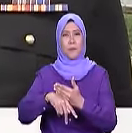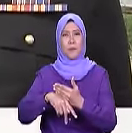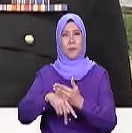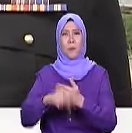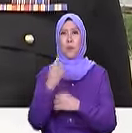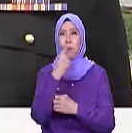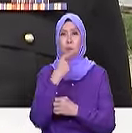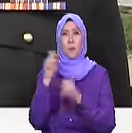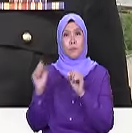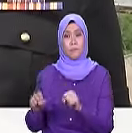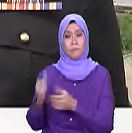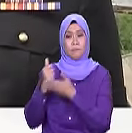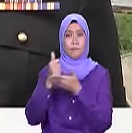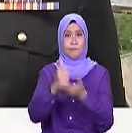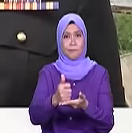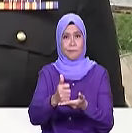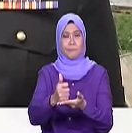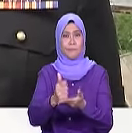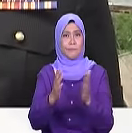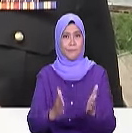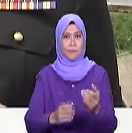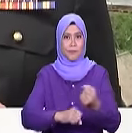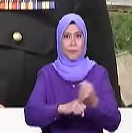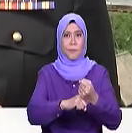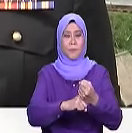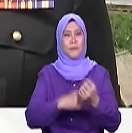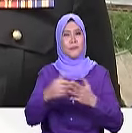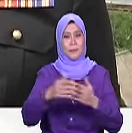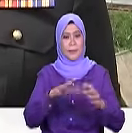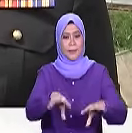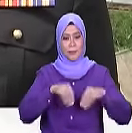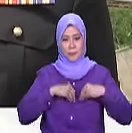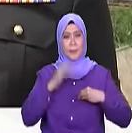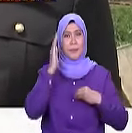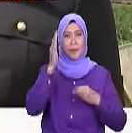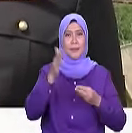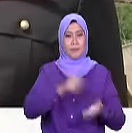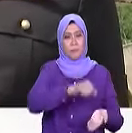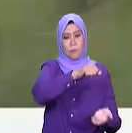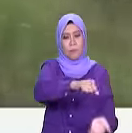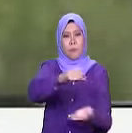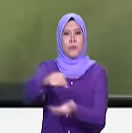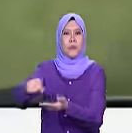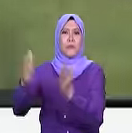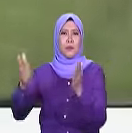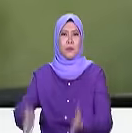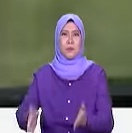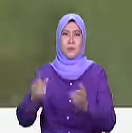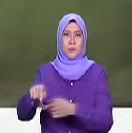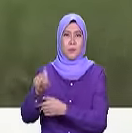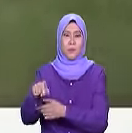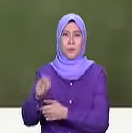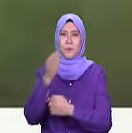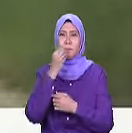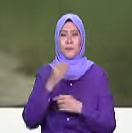pihak-pihak yang tampil untuk memberi sumbangan, so kita akan ambil, kita akan buat serahan pada mana-mana yang memerlukan lah. Program Food Bank